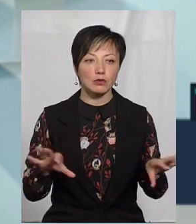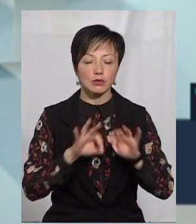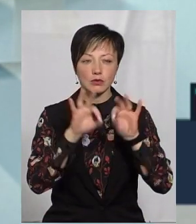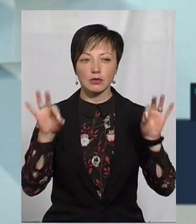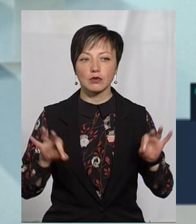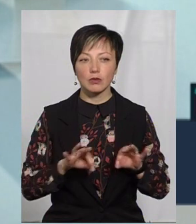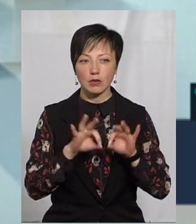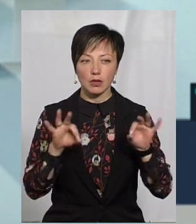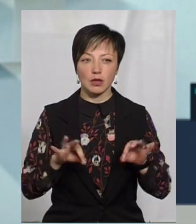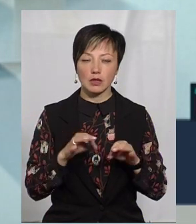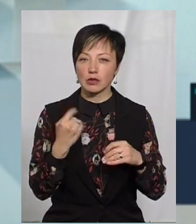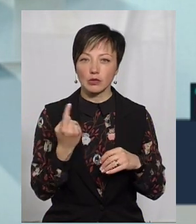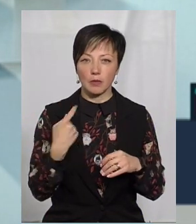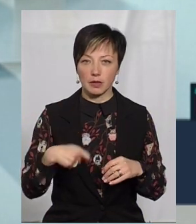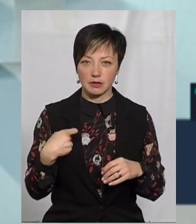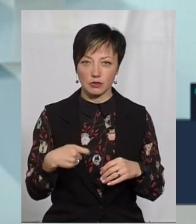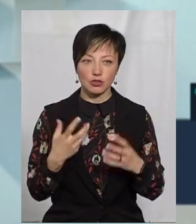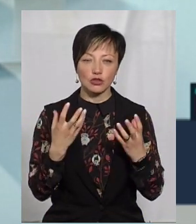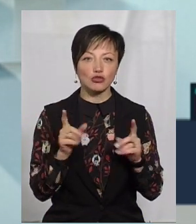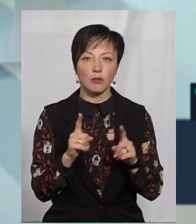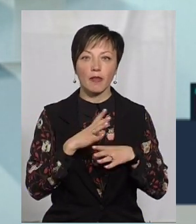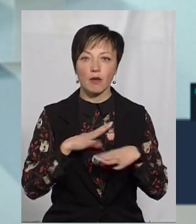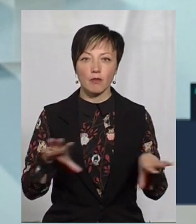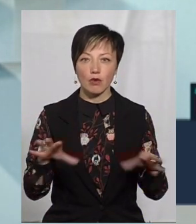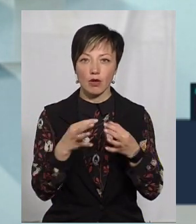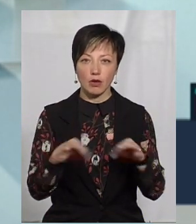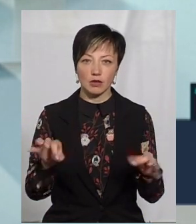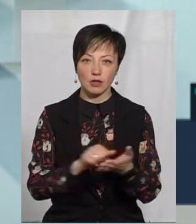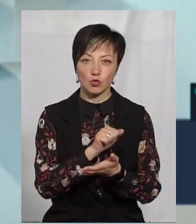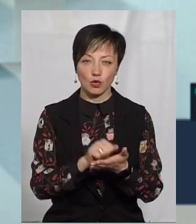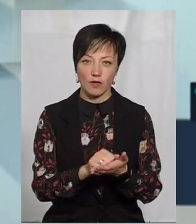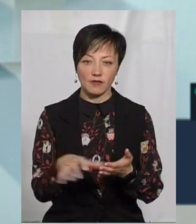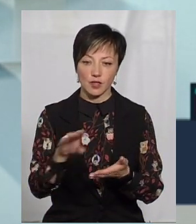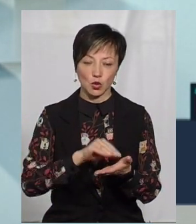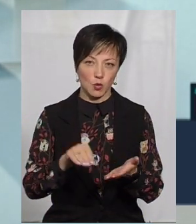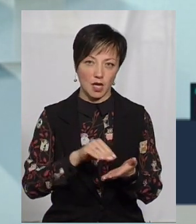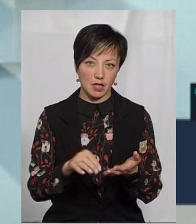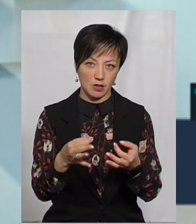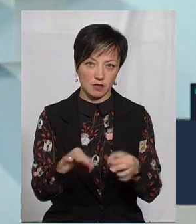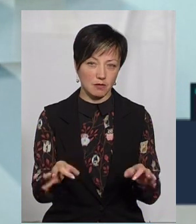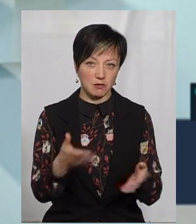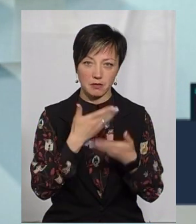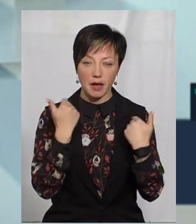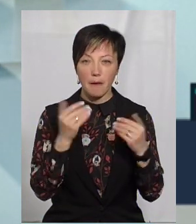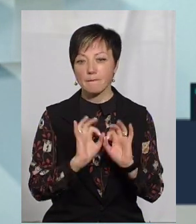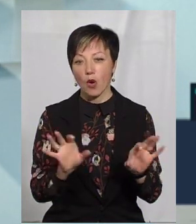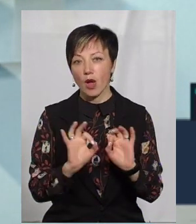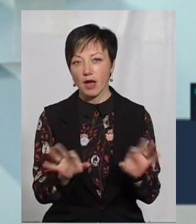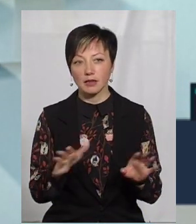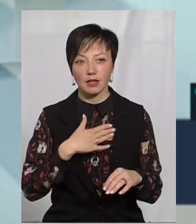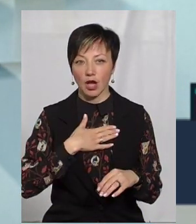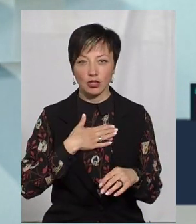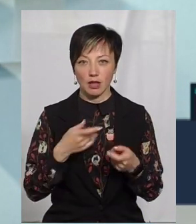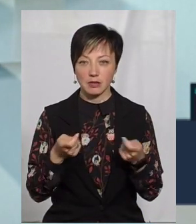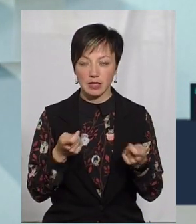за жодного президента, з якого вони працювали, щоб не було акредитовано всіх журналістів. Ну і питання, пояснення, я розумію, що це не